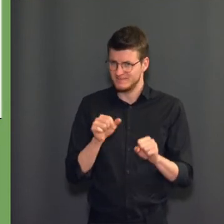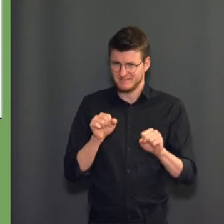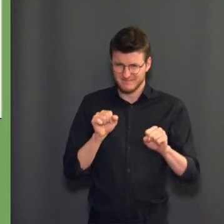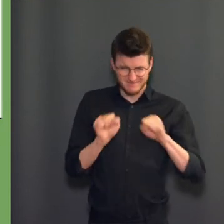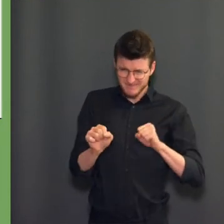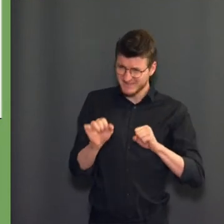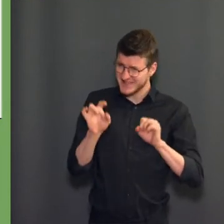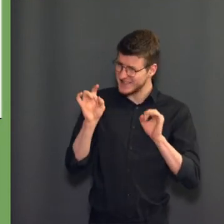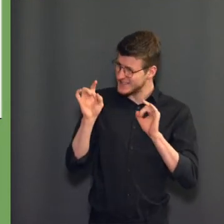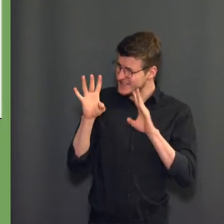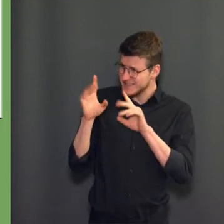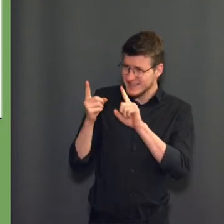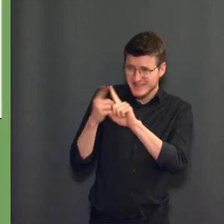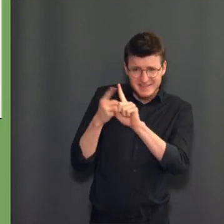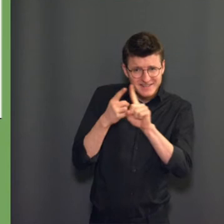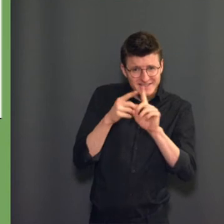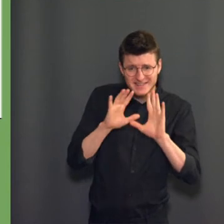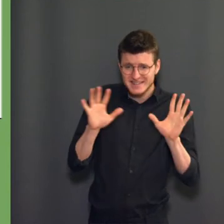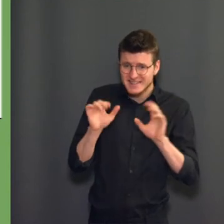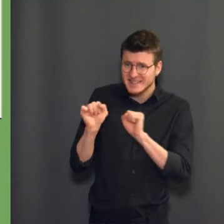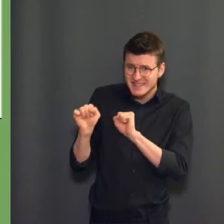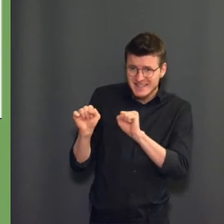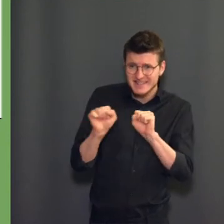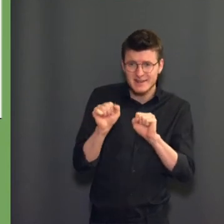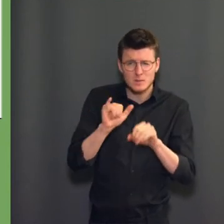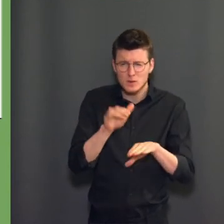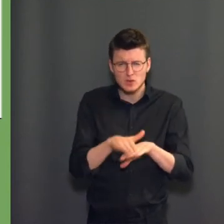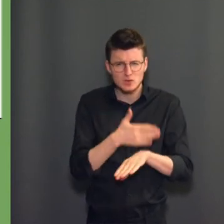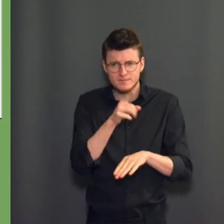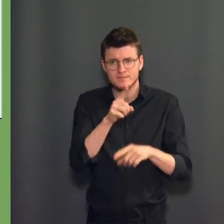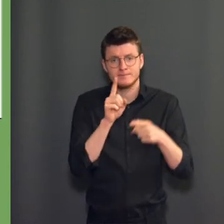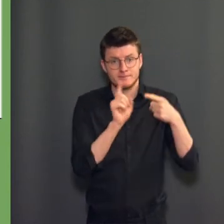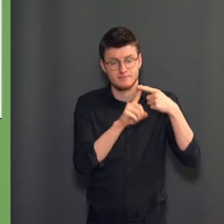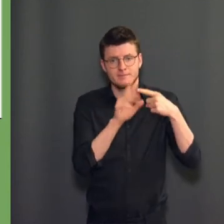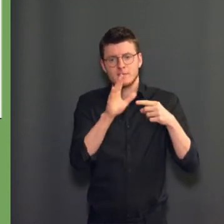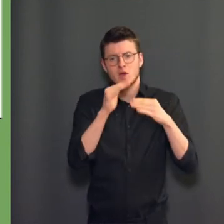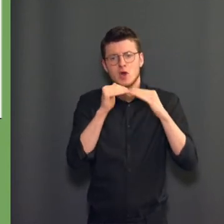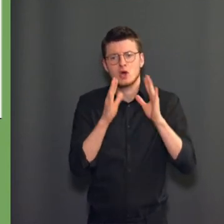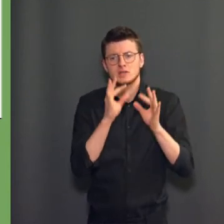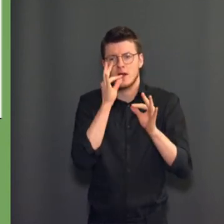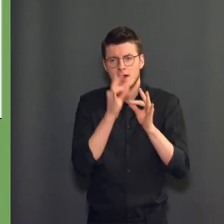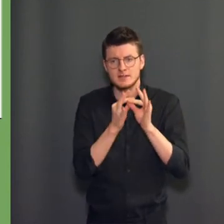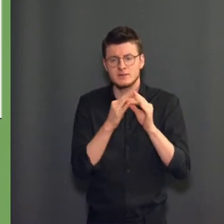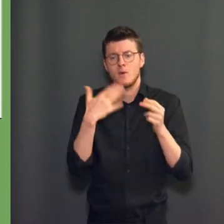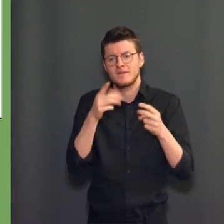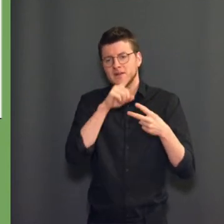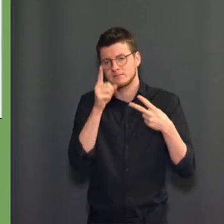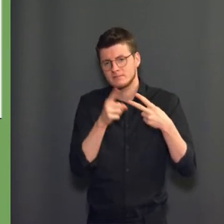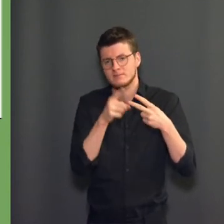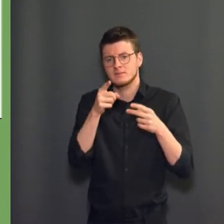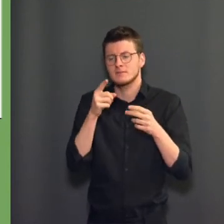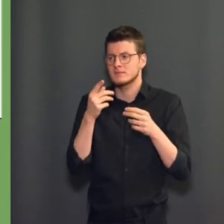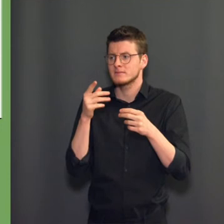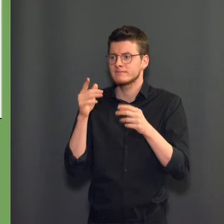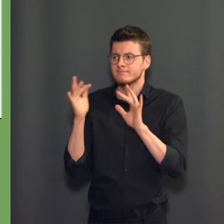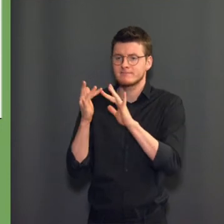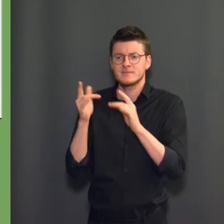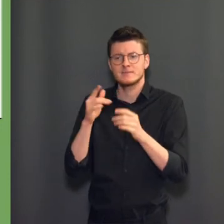U neemt dan best contact op met uw huisarts of met het testcentrum om een PCR-test aan te